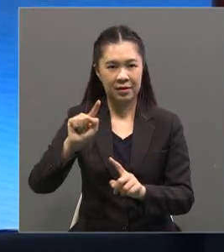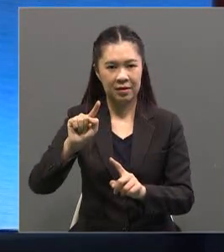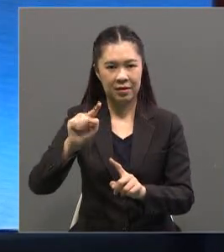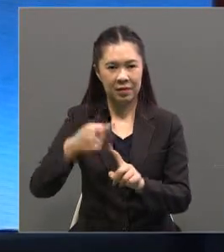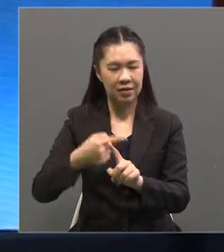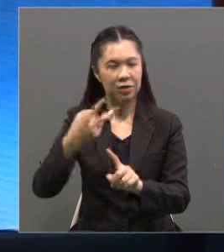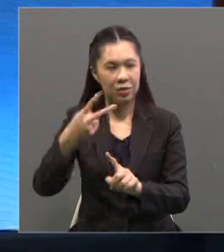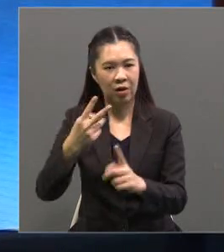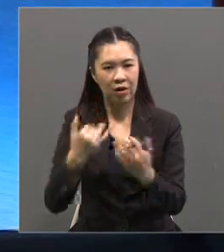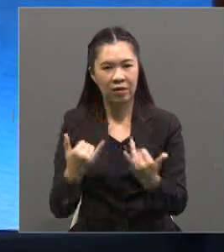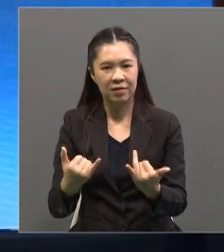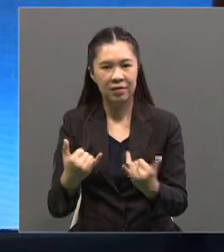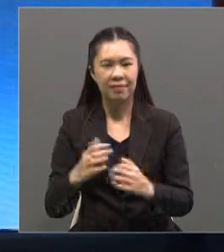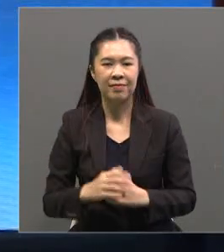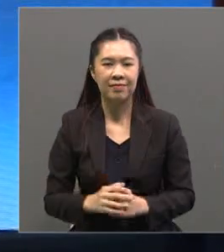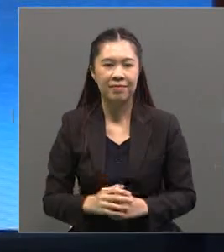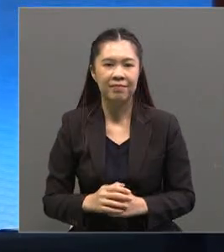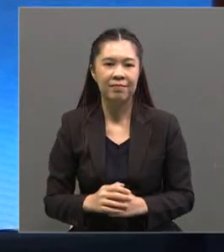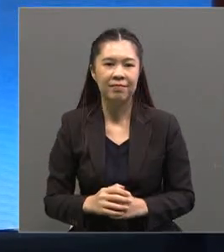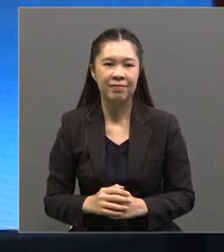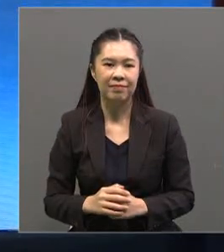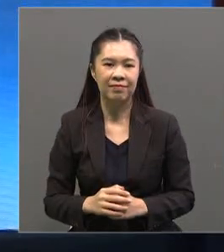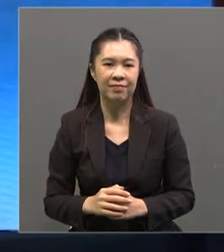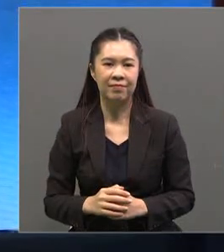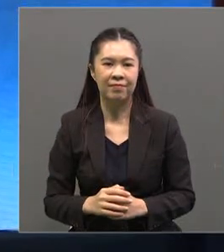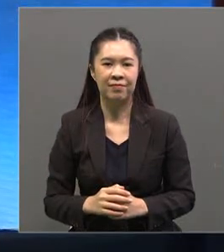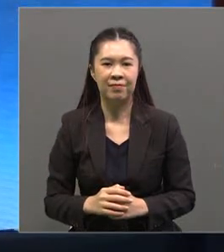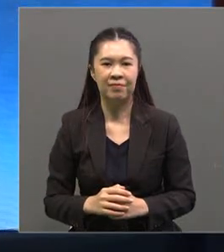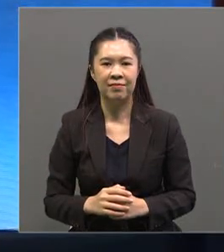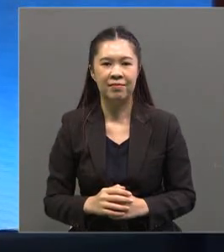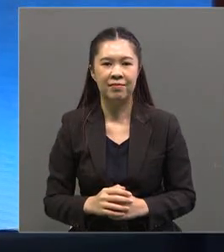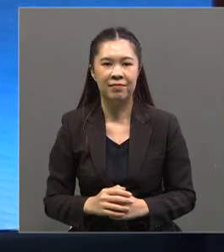วันที่1เดือนกุมภาพันธ์เนี่ยนะครับผมคิดว่าก็คงมี